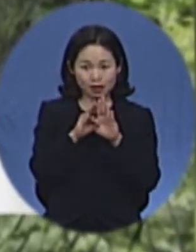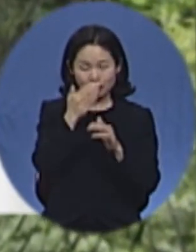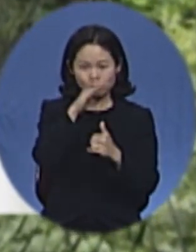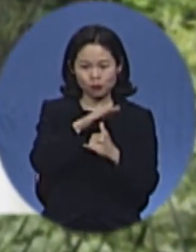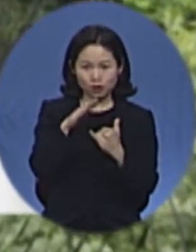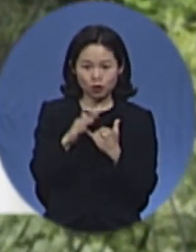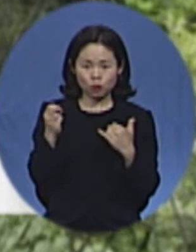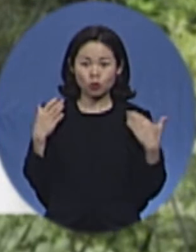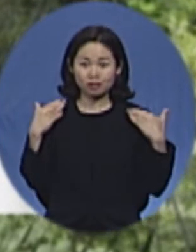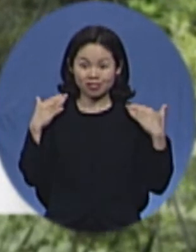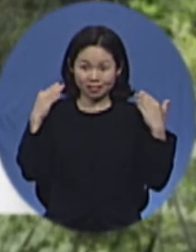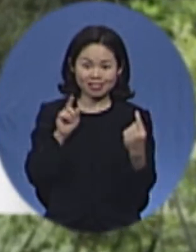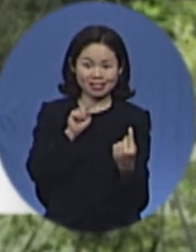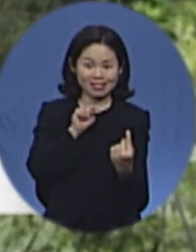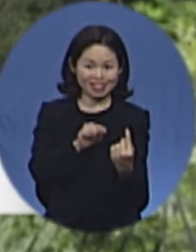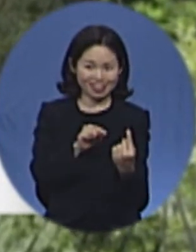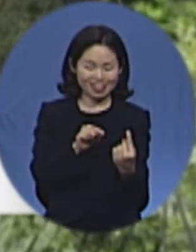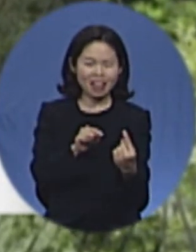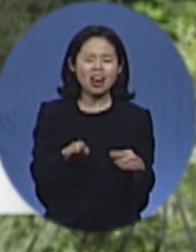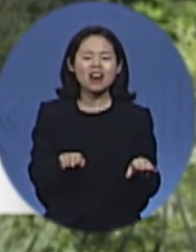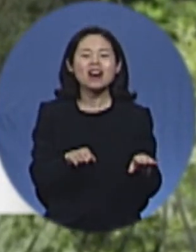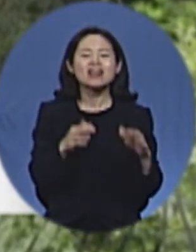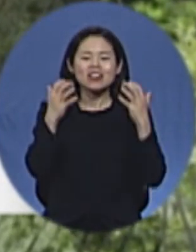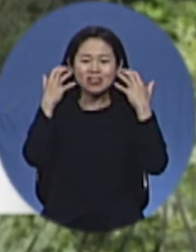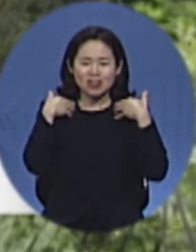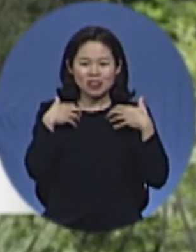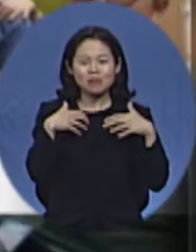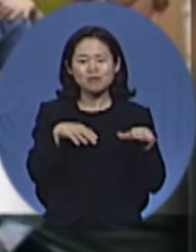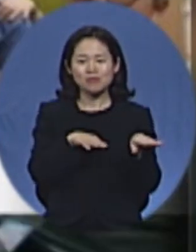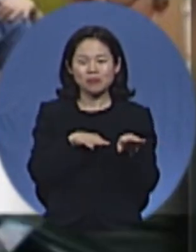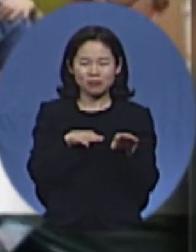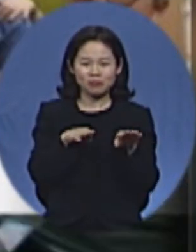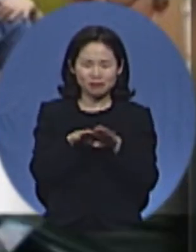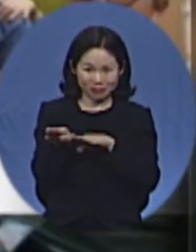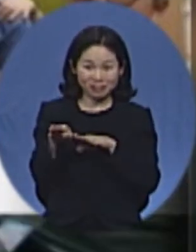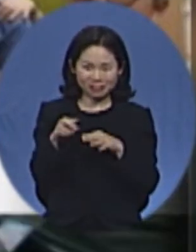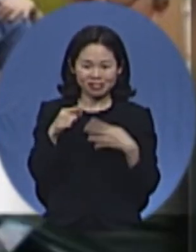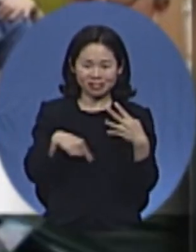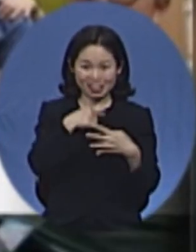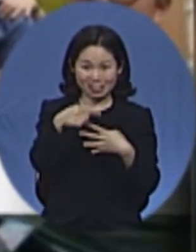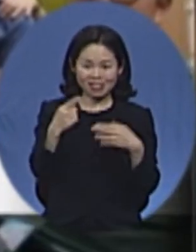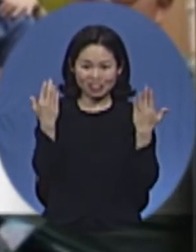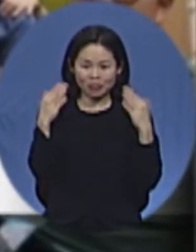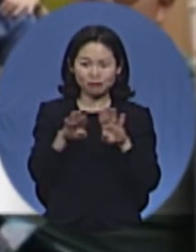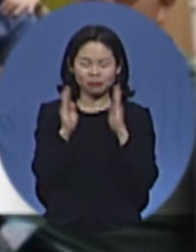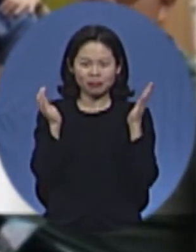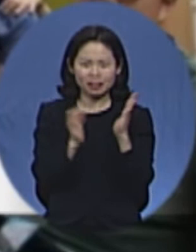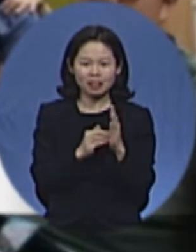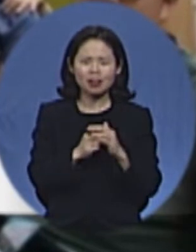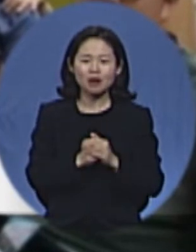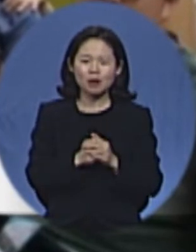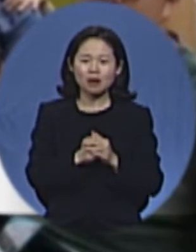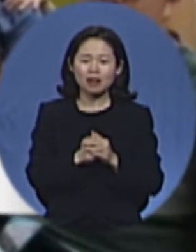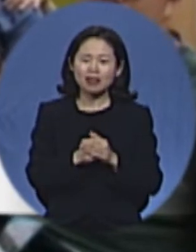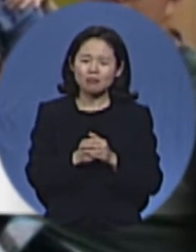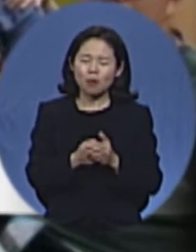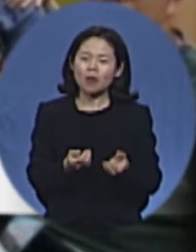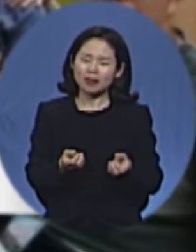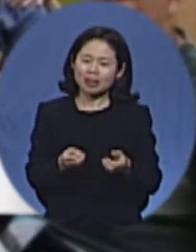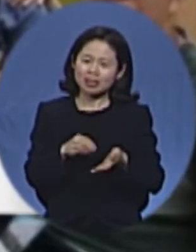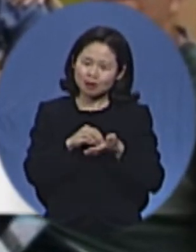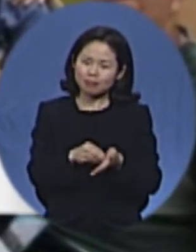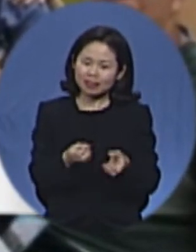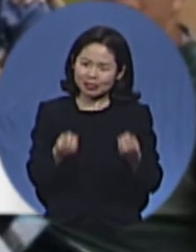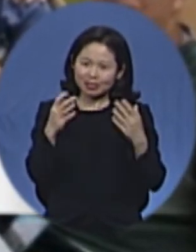성인을 대상으로 여름 계절학교를 열었습니다. 내부 프로그램은 계절학교 입학식과 더불어